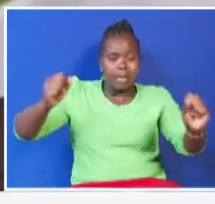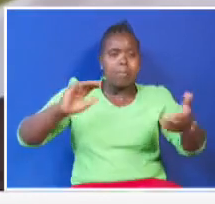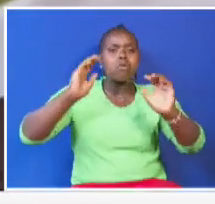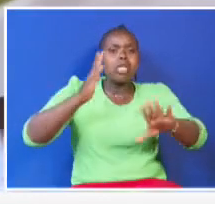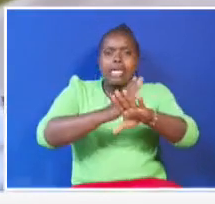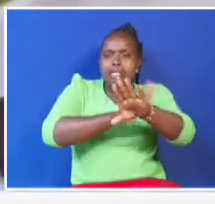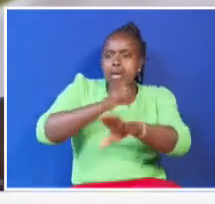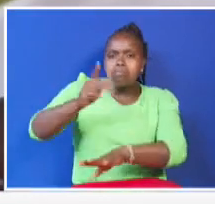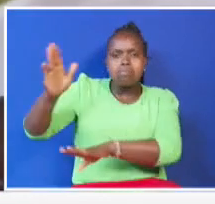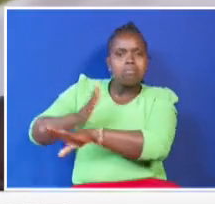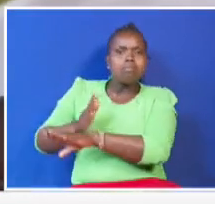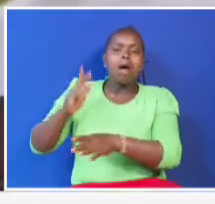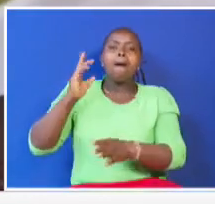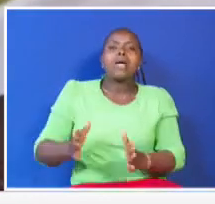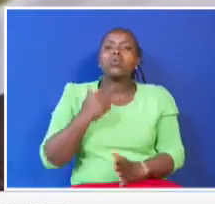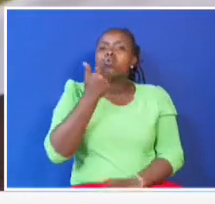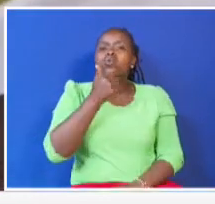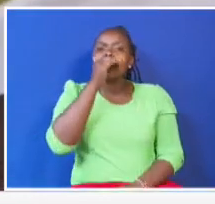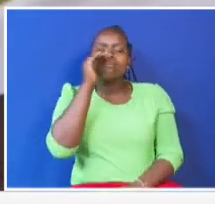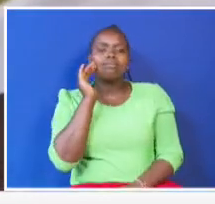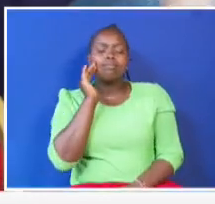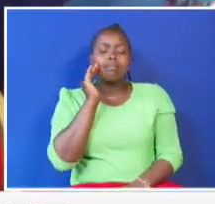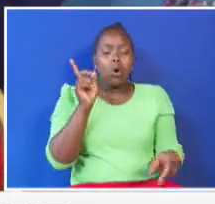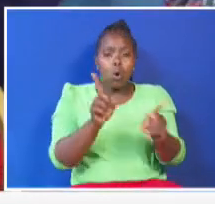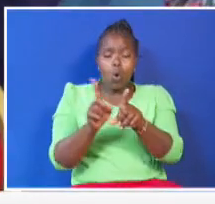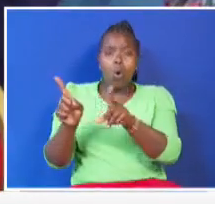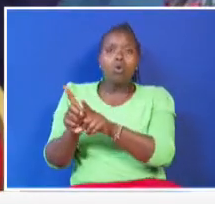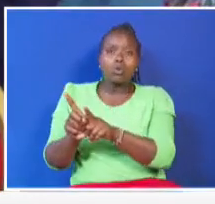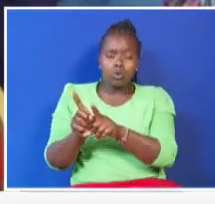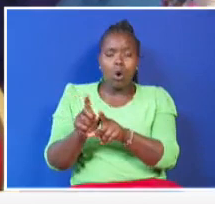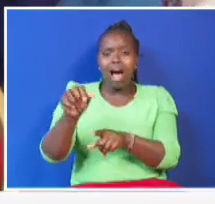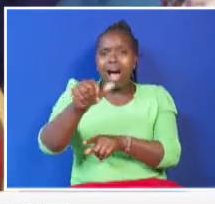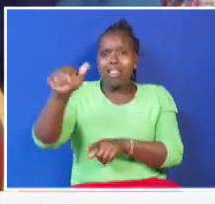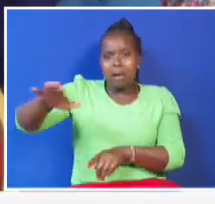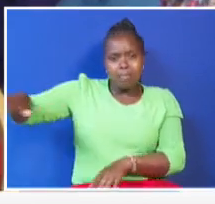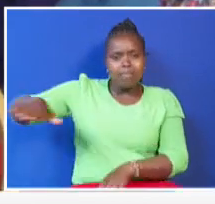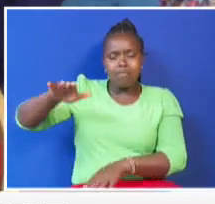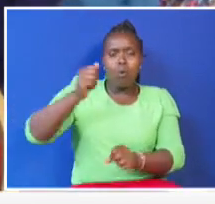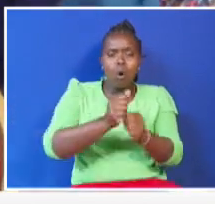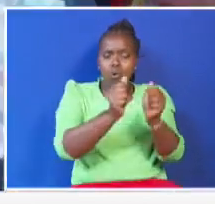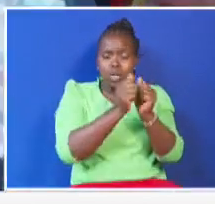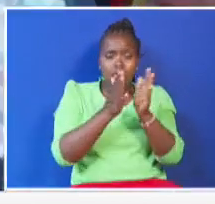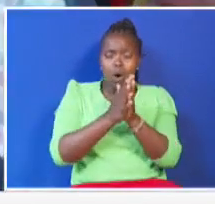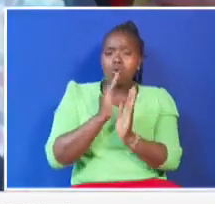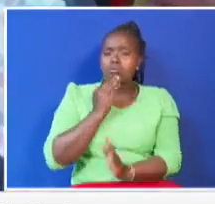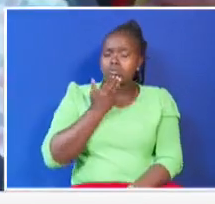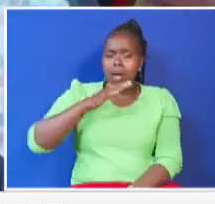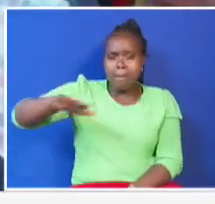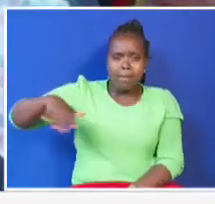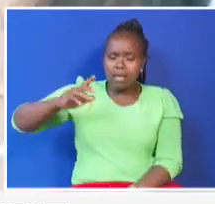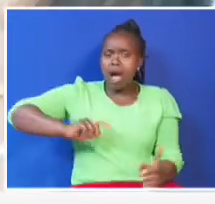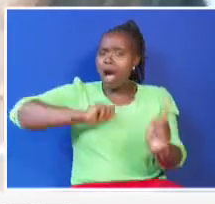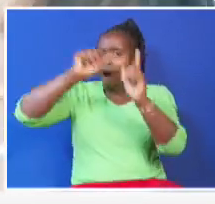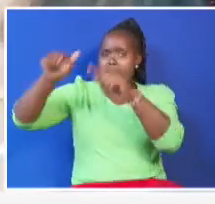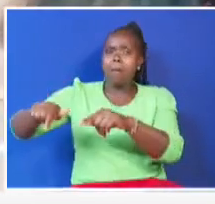ataumiza huyu, ni Musalia Mudavadi. Wakati huo huo, swala la jamii nyinginezo kushirikiana na jamii ya Mulembe lilijitokeza vile